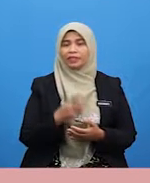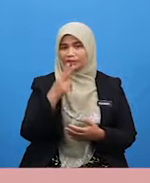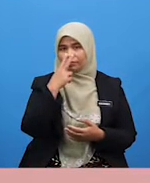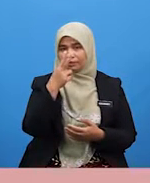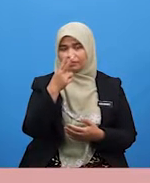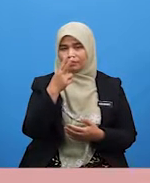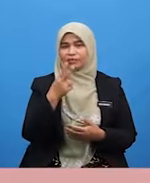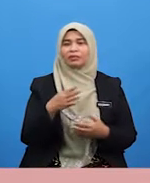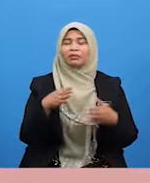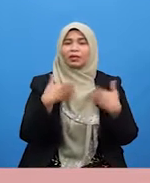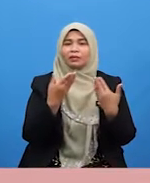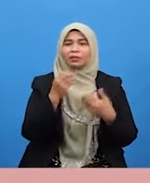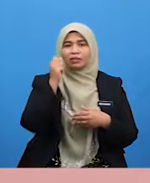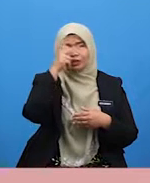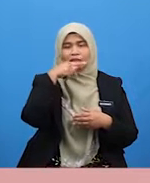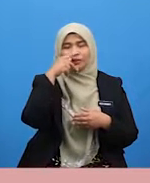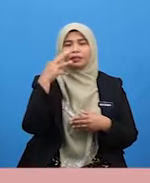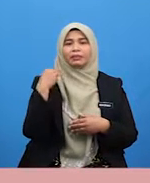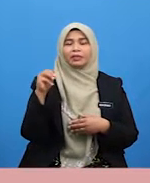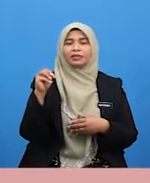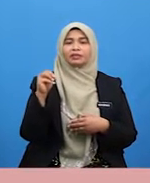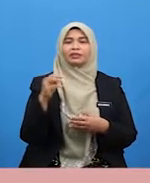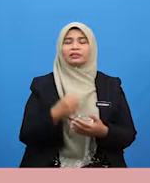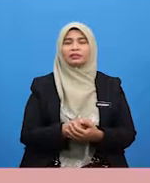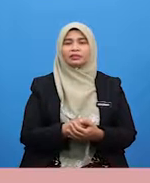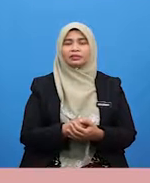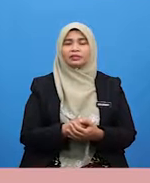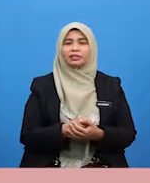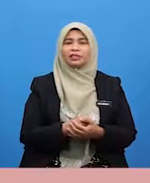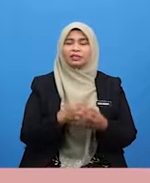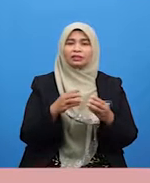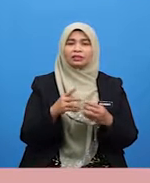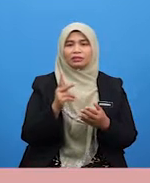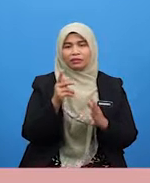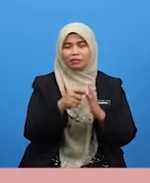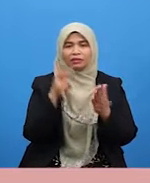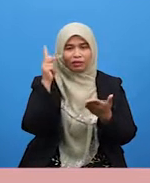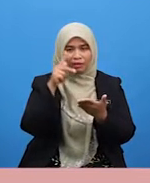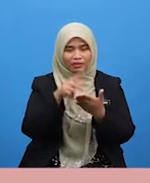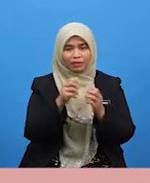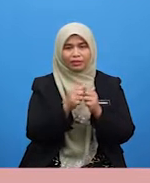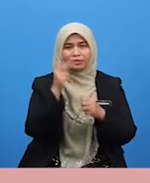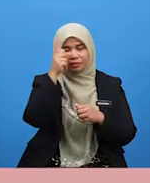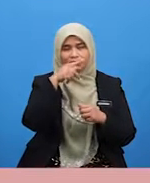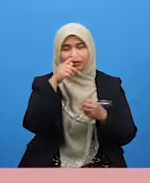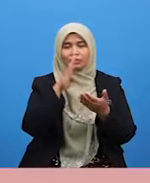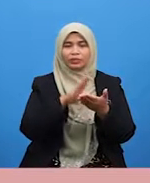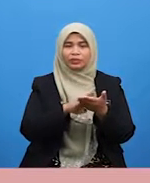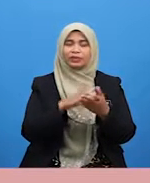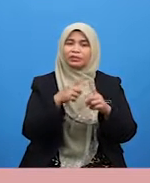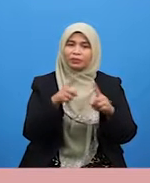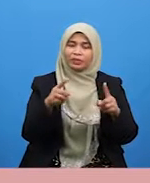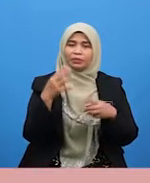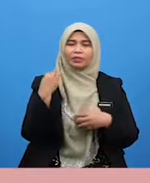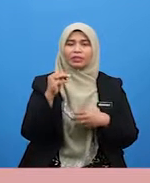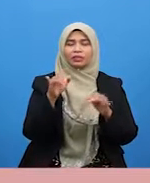selidik bagaimanakah akhlak mereka. Masyarakat Arab terkenal dengan sifat buruk. Namun begitu mereka juga mempunyai